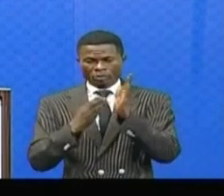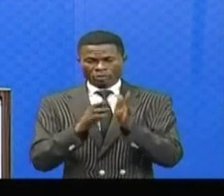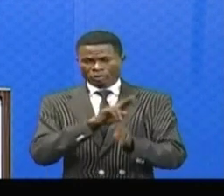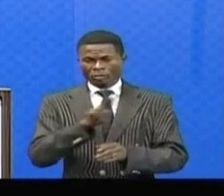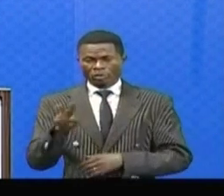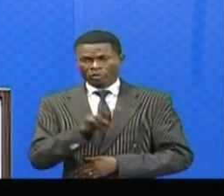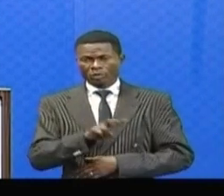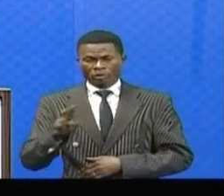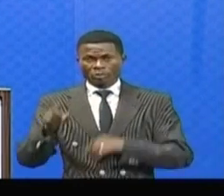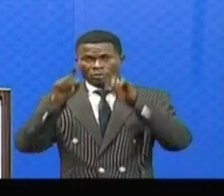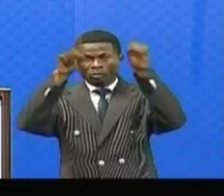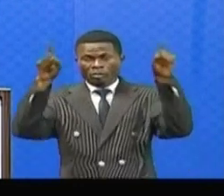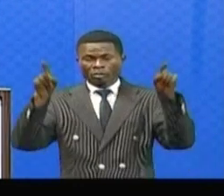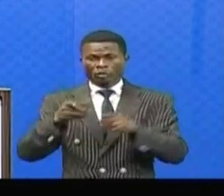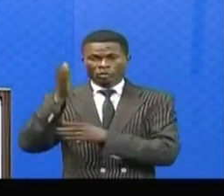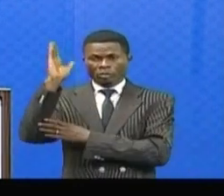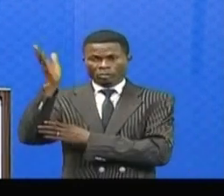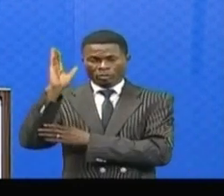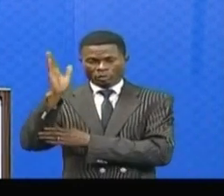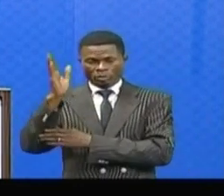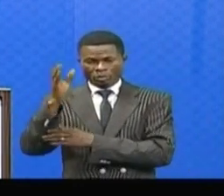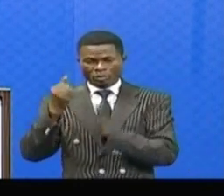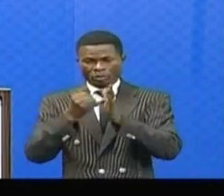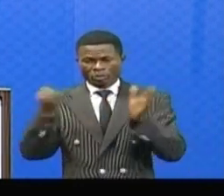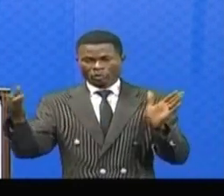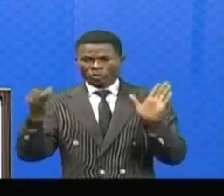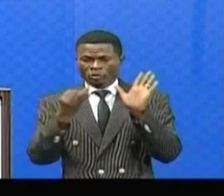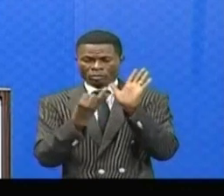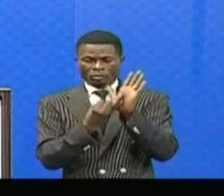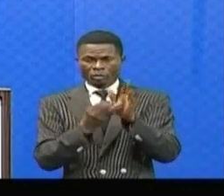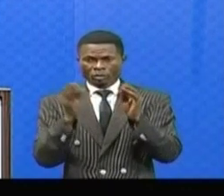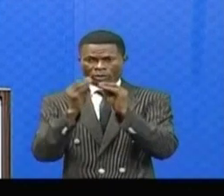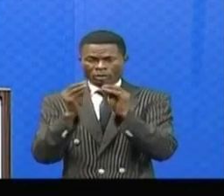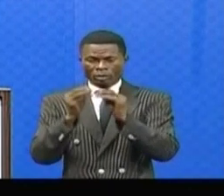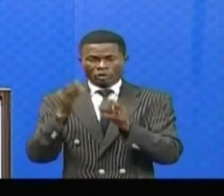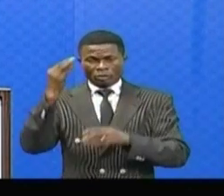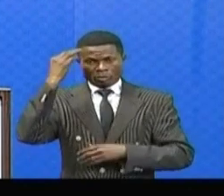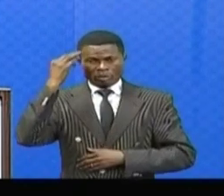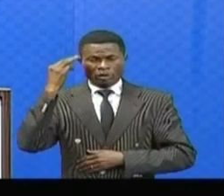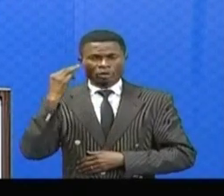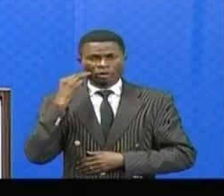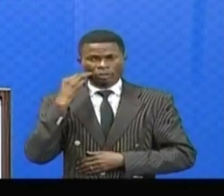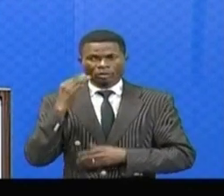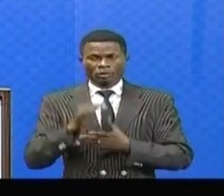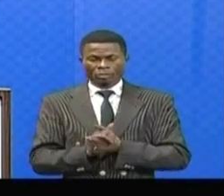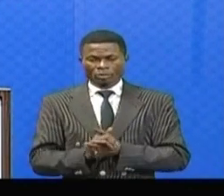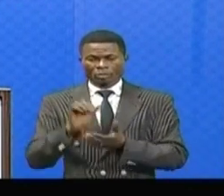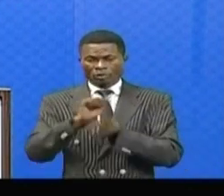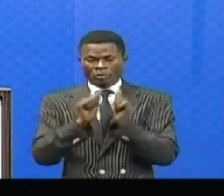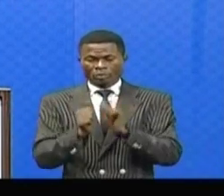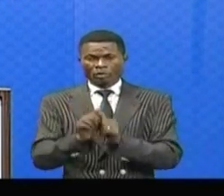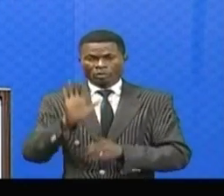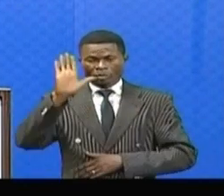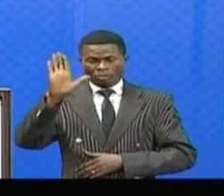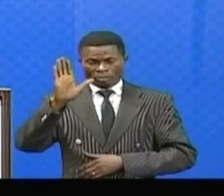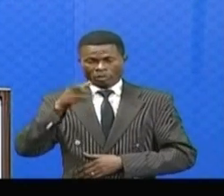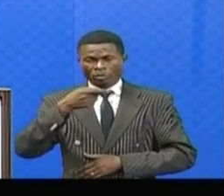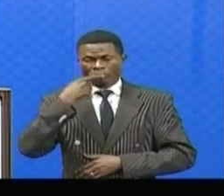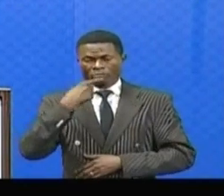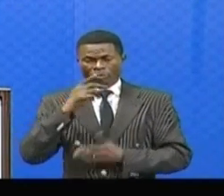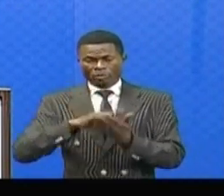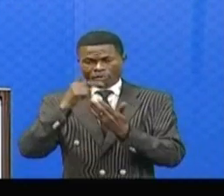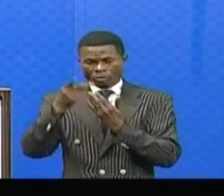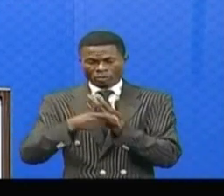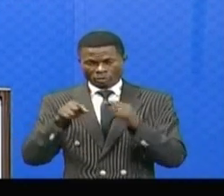par visioconférence la 67e réunion du Conseil de ministres. 5 points étaient inscrits à l'ordre